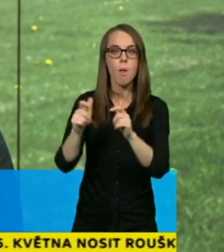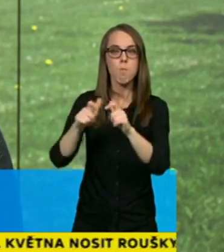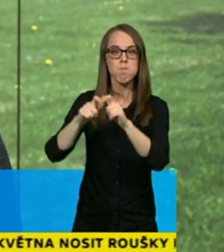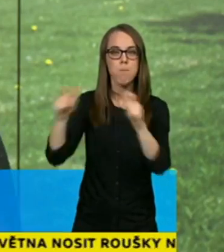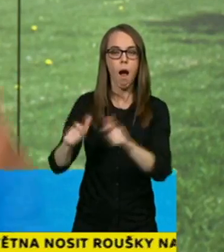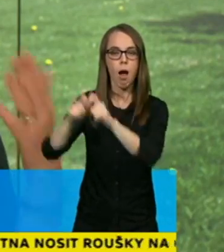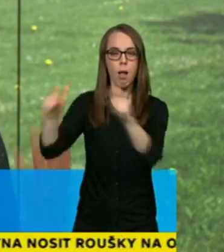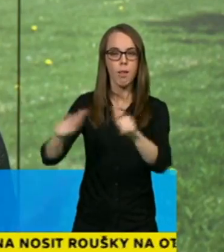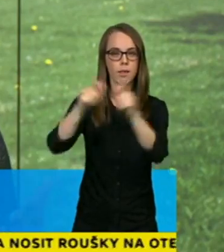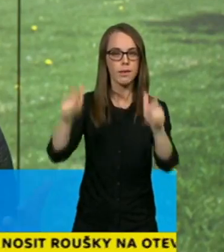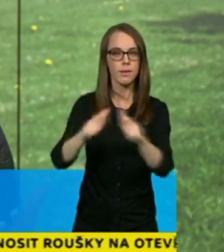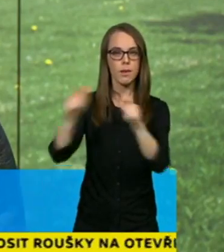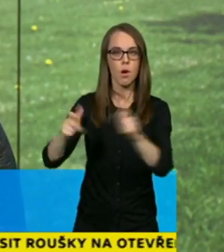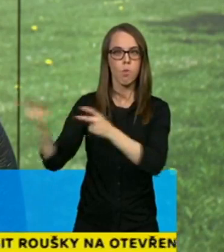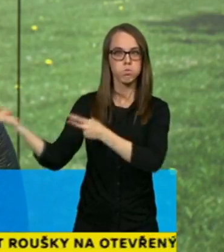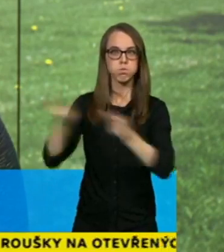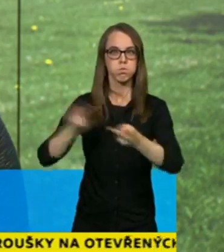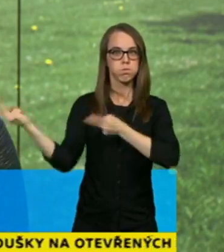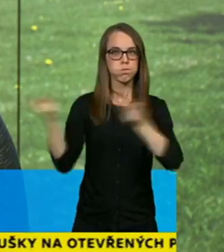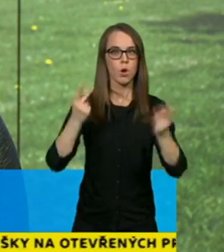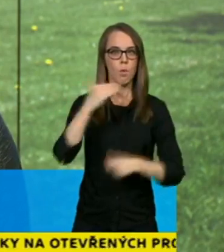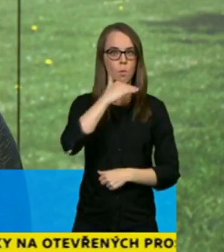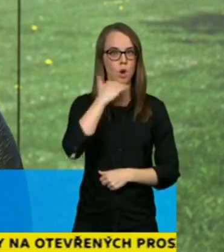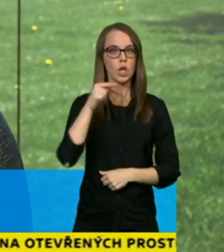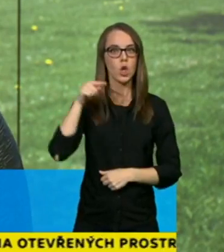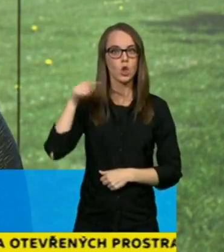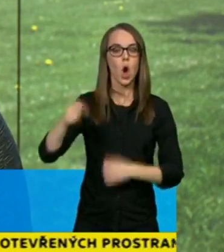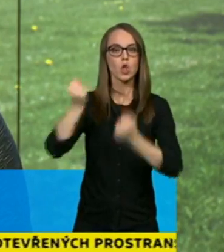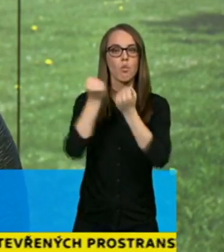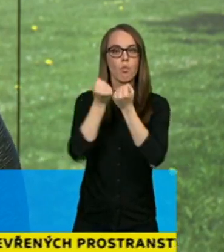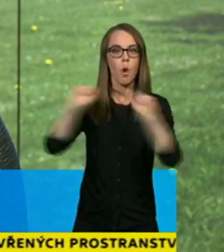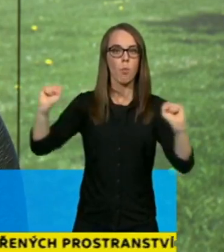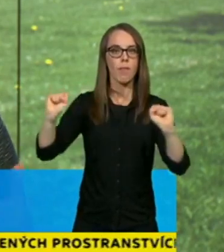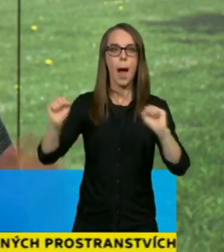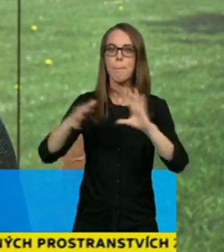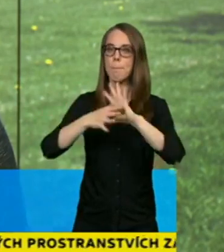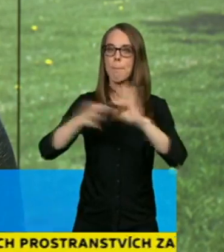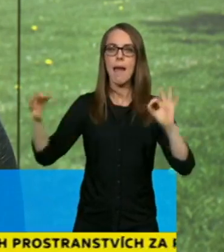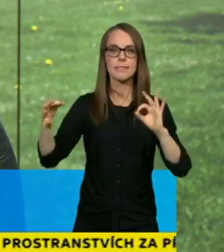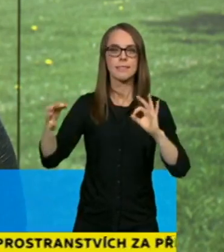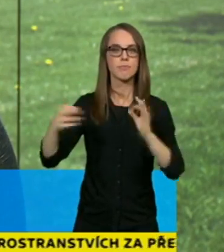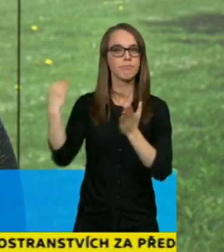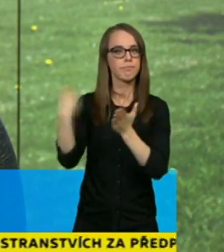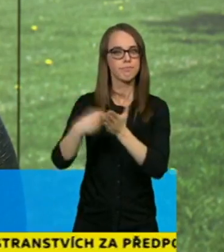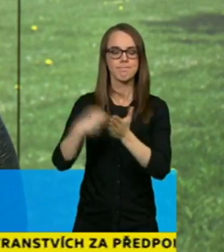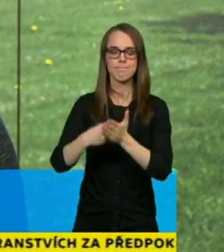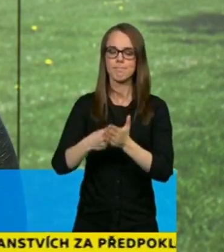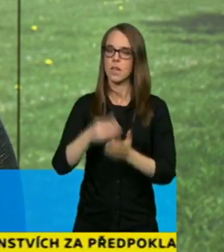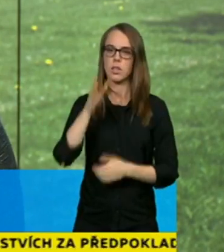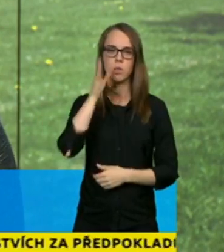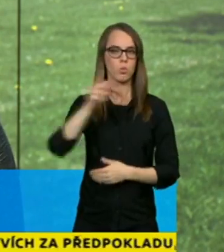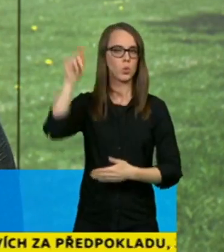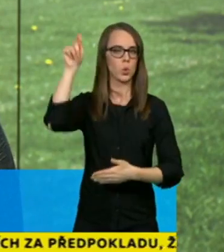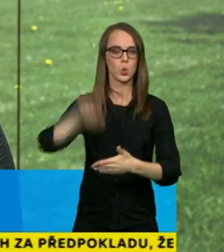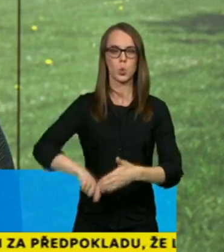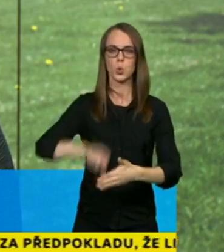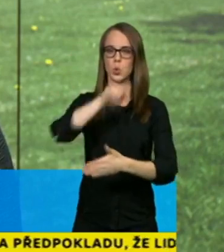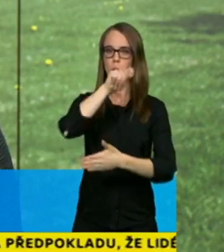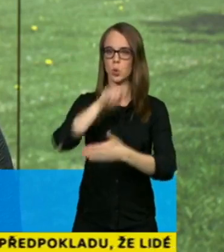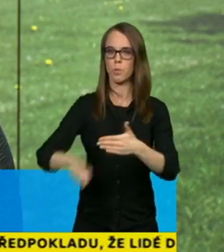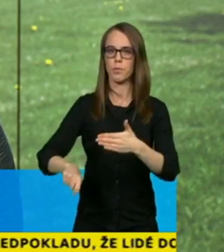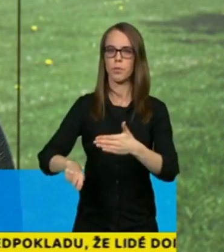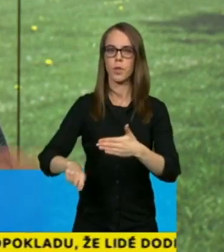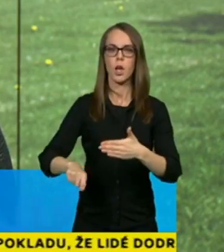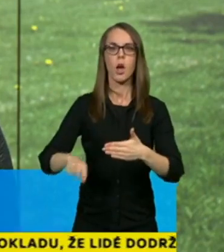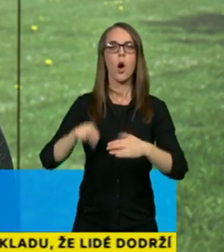obchodní nevýhodu. Takže toto osvobození se napříště ruší a až samozřejmě zákon projde řádným legislativním